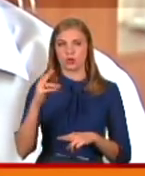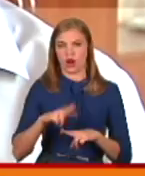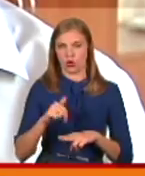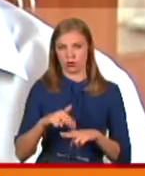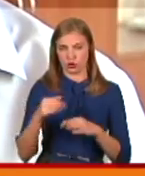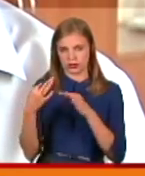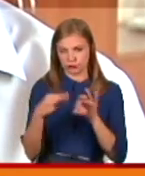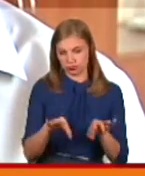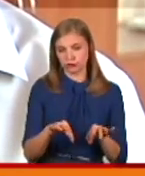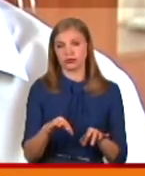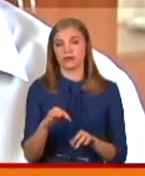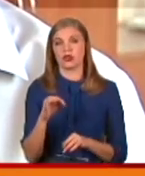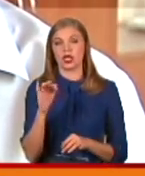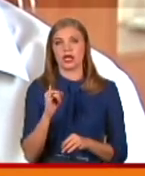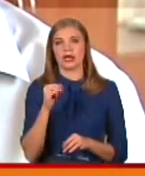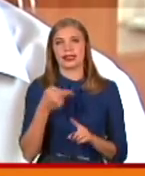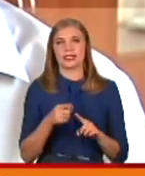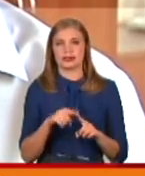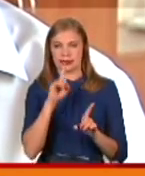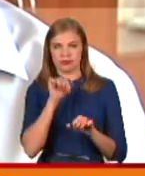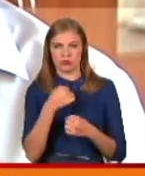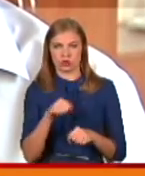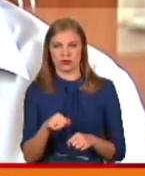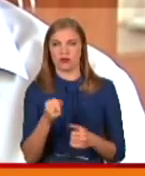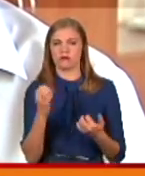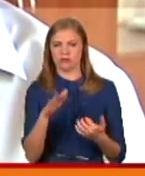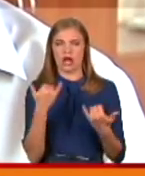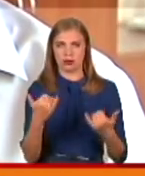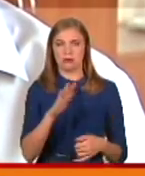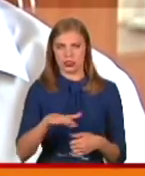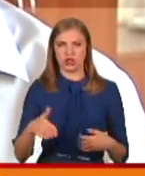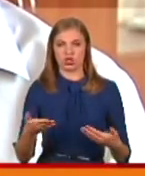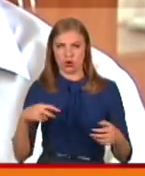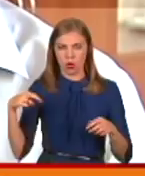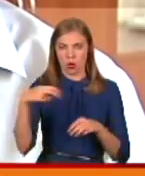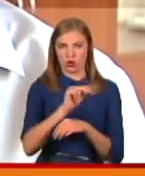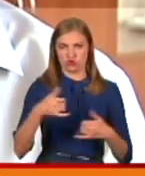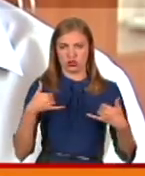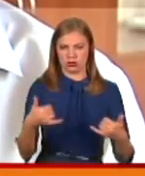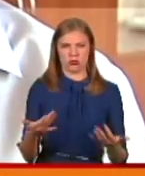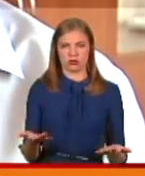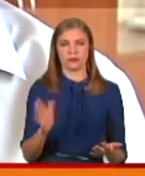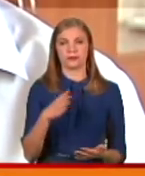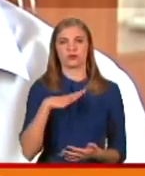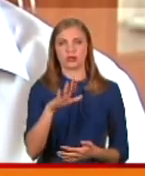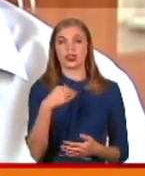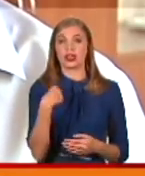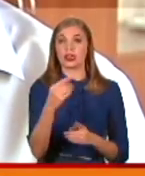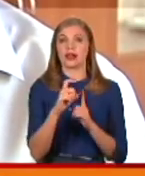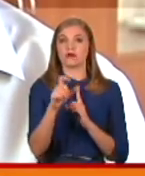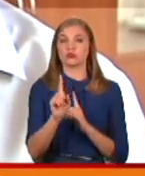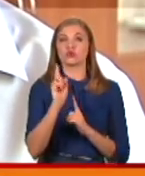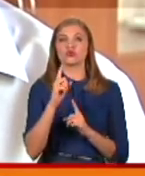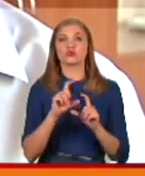поліції. От. То не є можливим. Але тепер діти ходять через трасу. Ну дивіться, я дав відповідь на питання,